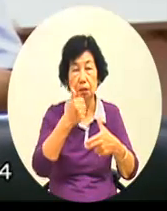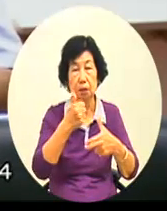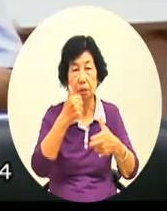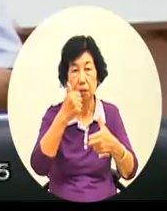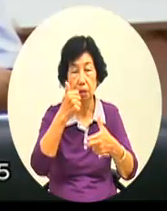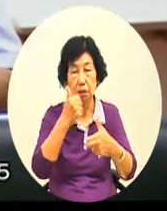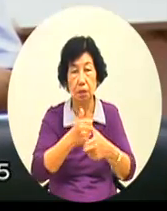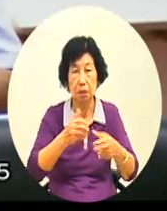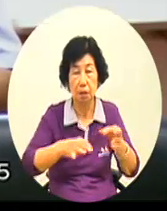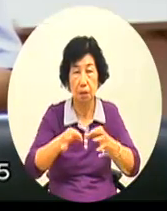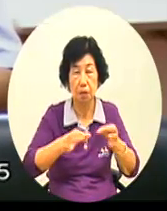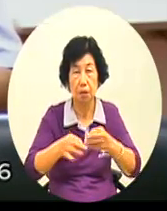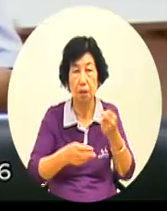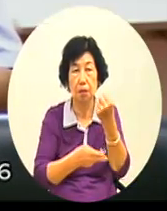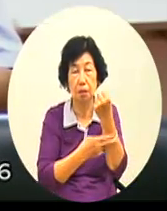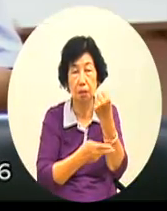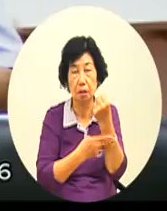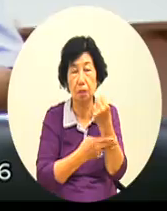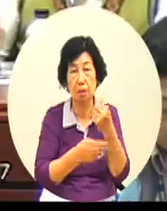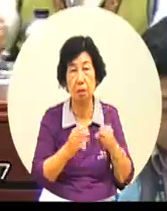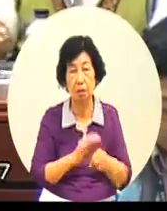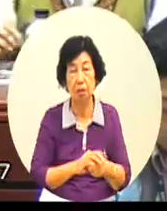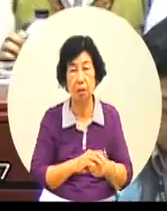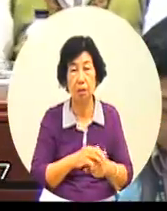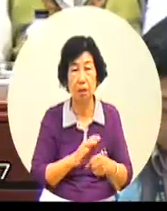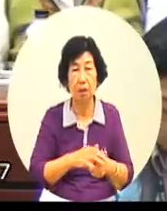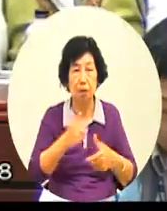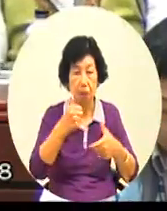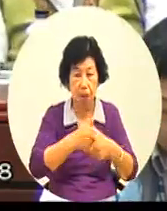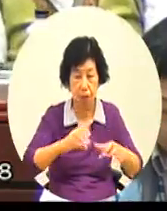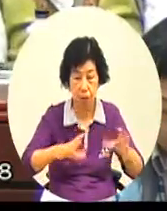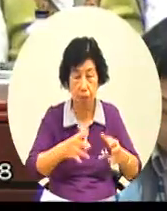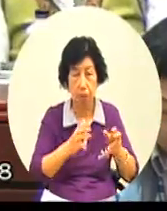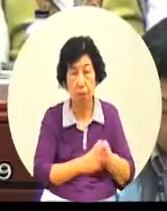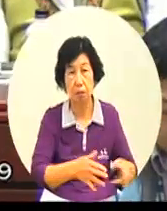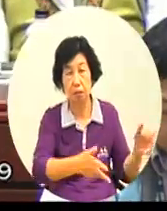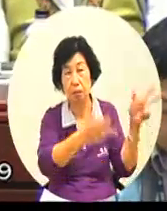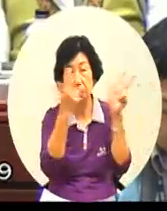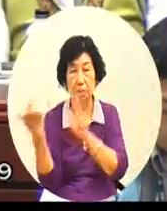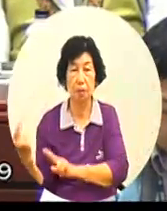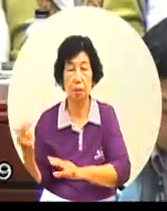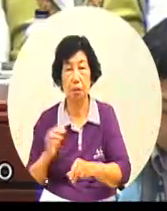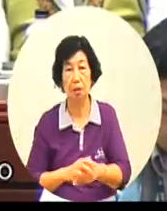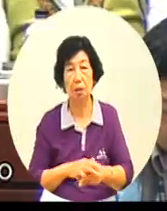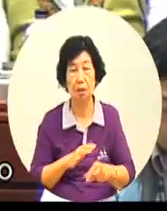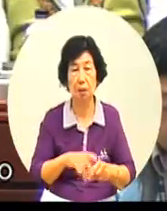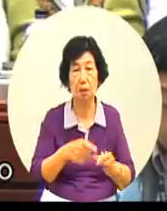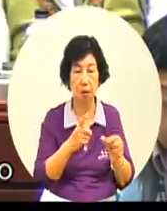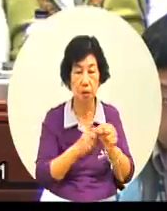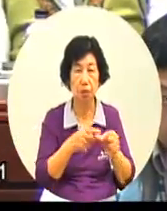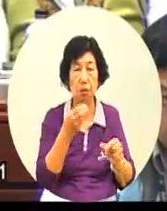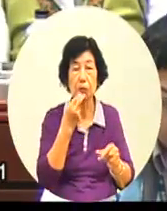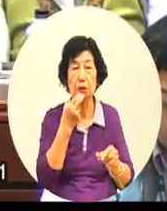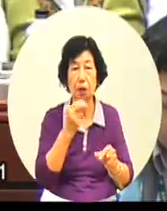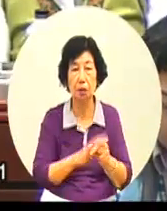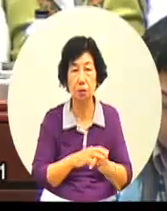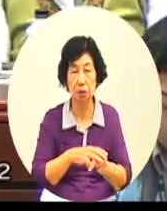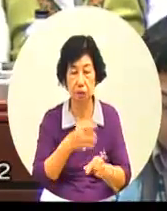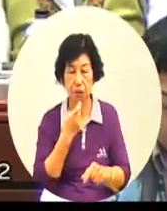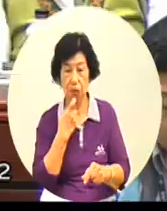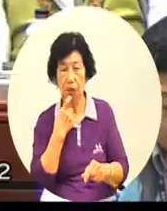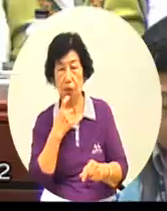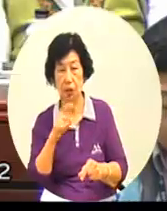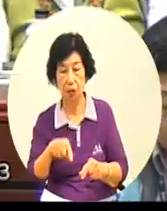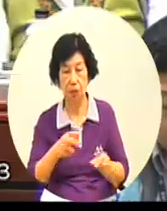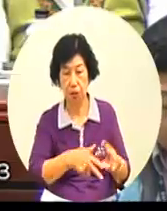度目前如何？ 建国桥的部分啊，因为中央在去年啊对这个桥的工程有疑虑，不过今年呢，我